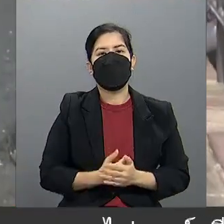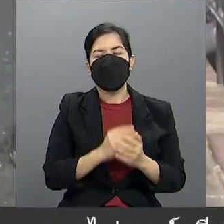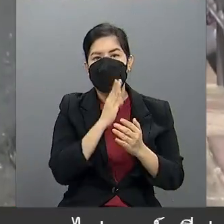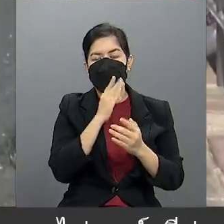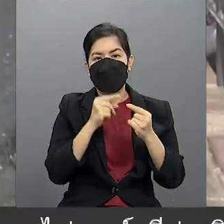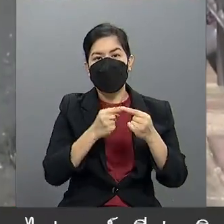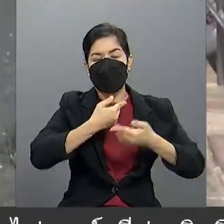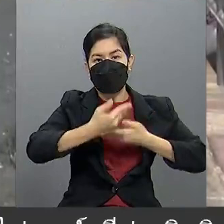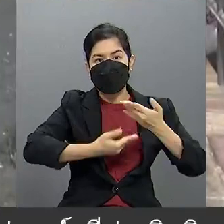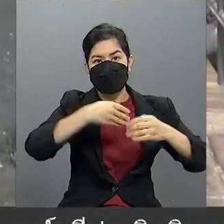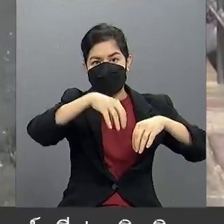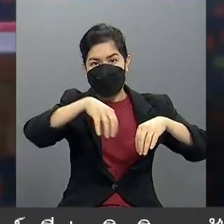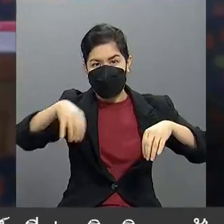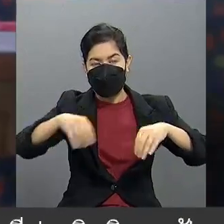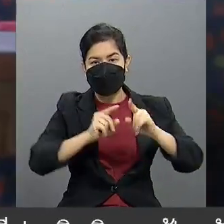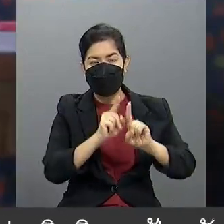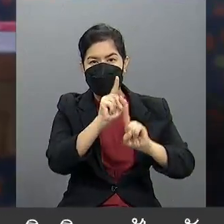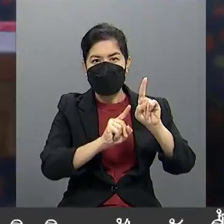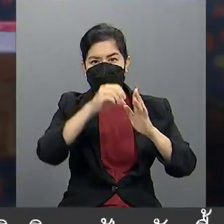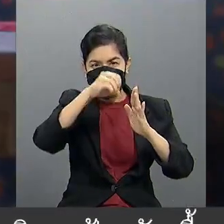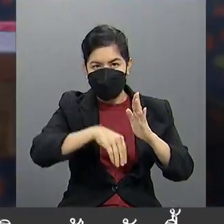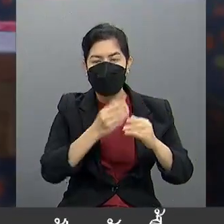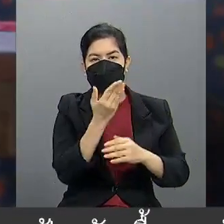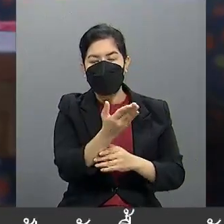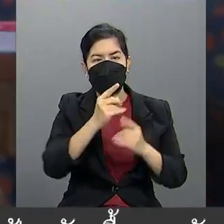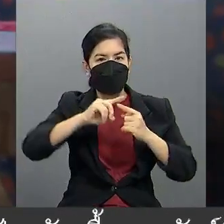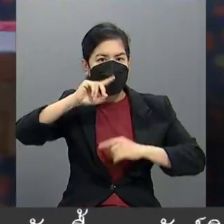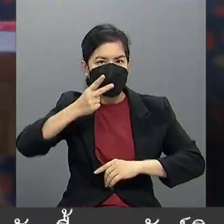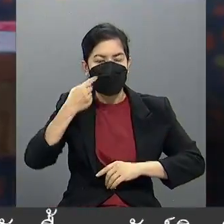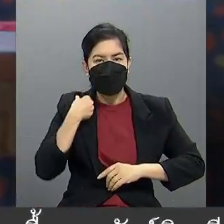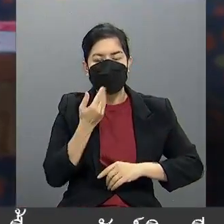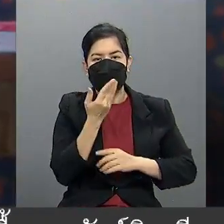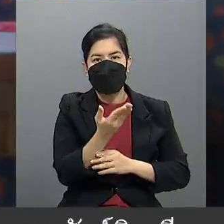นเองอีกครั้งเพื่อสร้างความมั่นใจให้กับผู้ใช้บริการภายใน